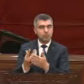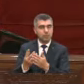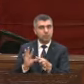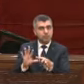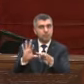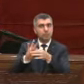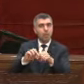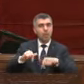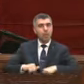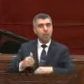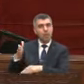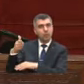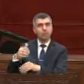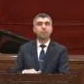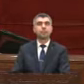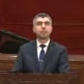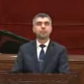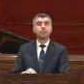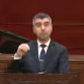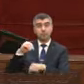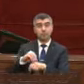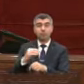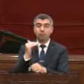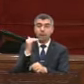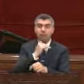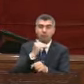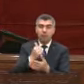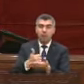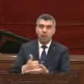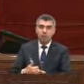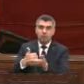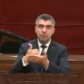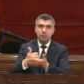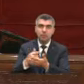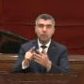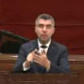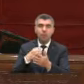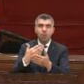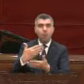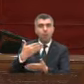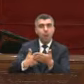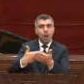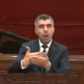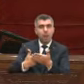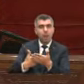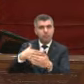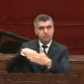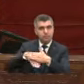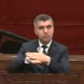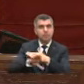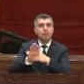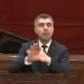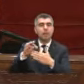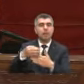وزارة الشؤون الخارجية، ثم تسريع الخدمات الأساسية الخاصة بسحب بعض الوثائق في الحالات المستعجلة